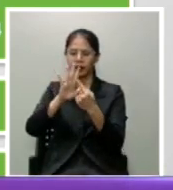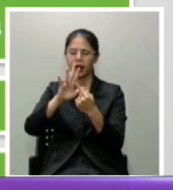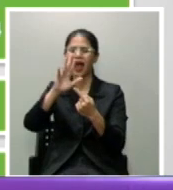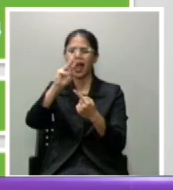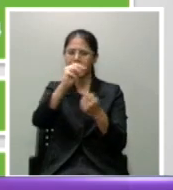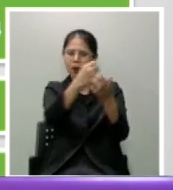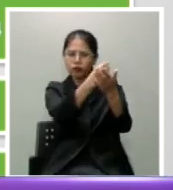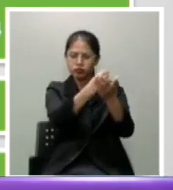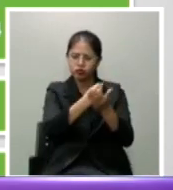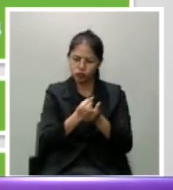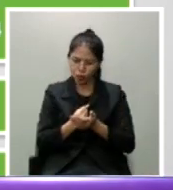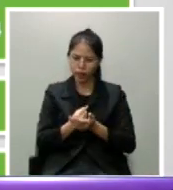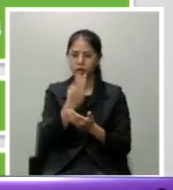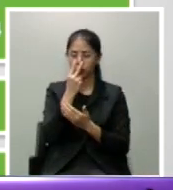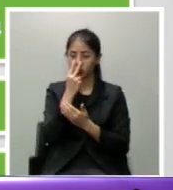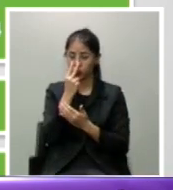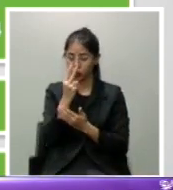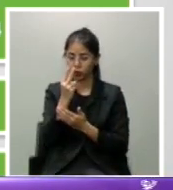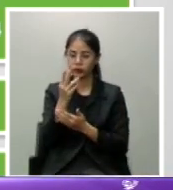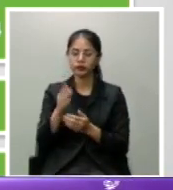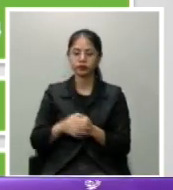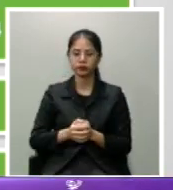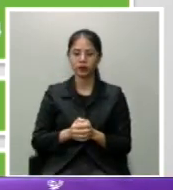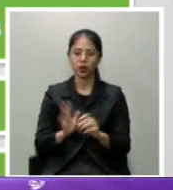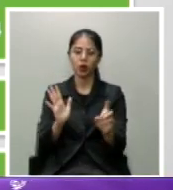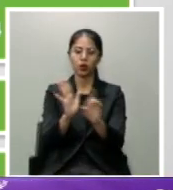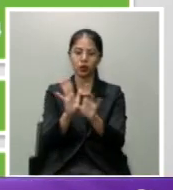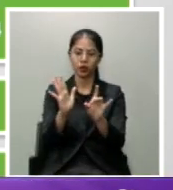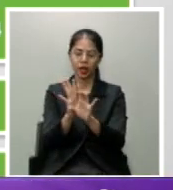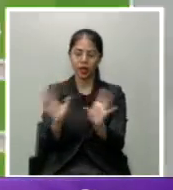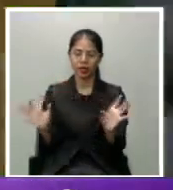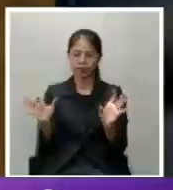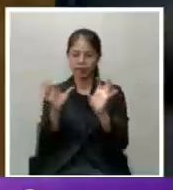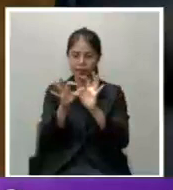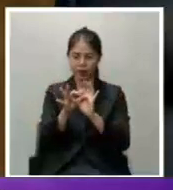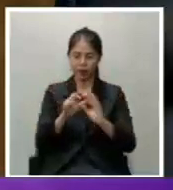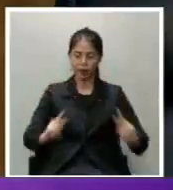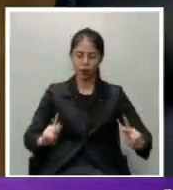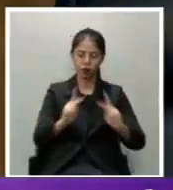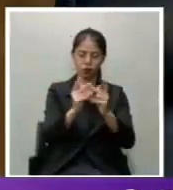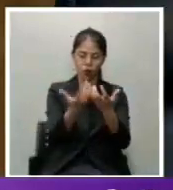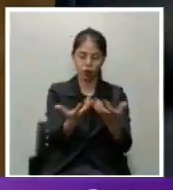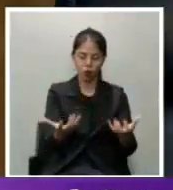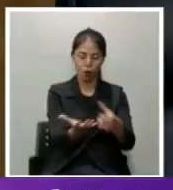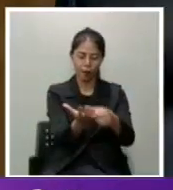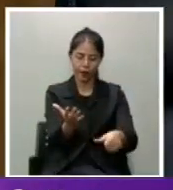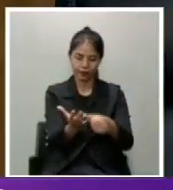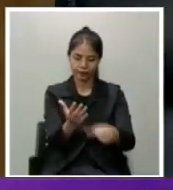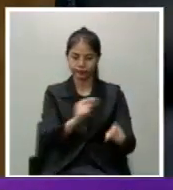ผมใครท่านประธานดูในหน้านี้ครับหน้าสุดท้ายในส่วนของศุลกากร